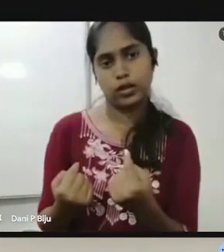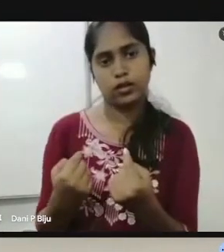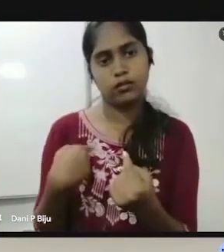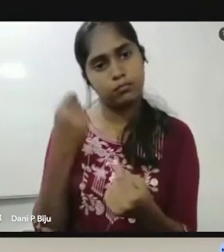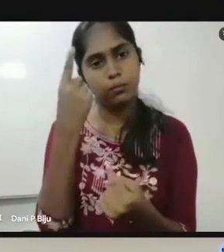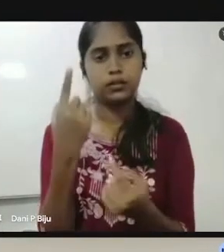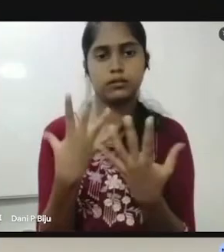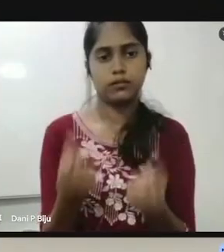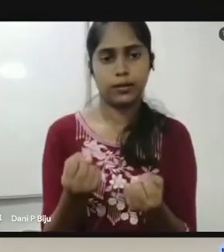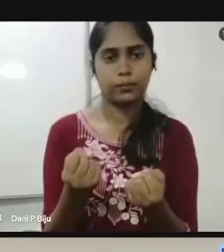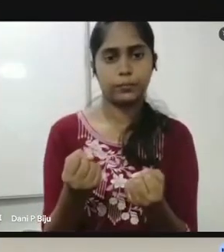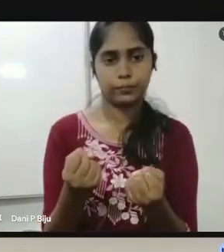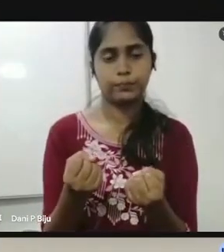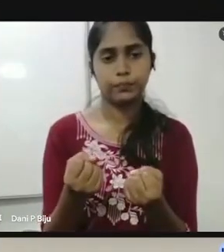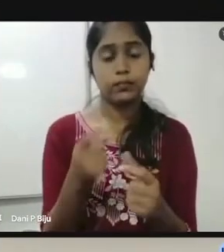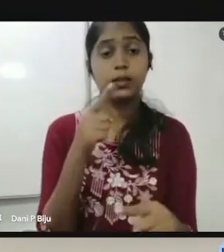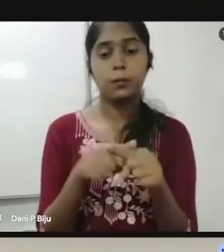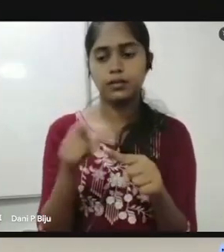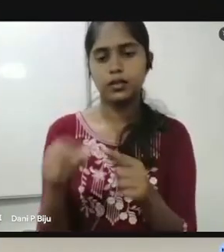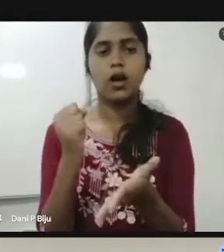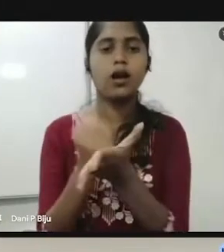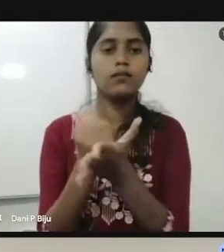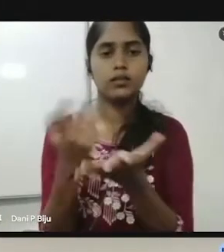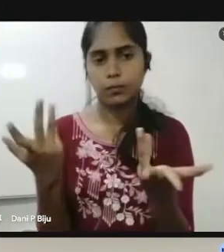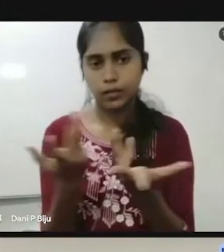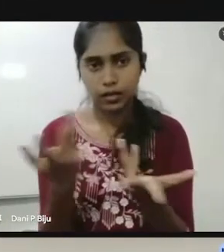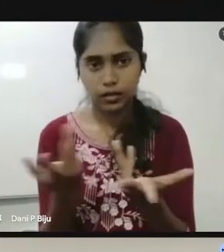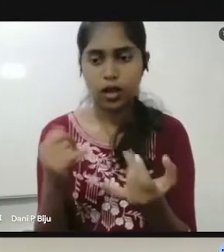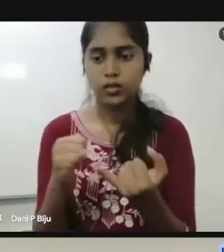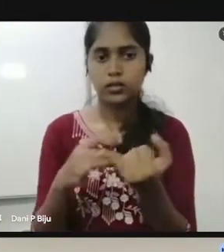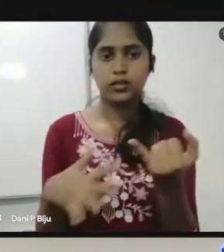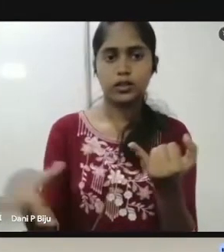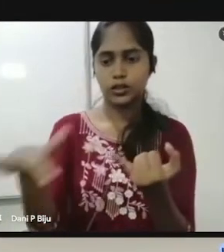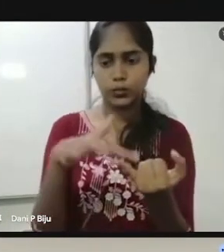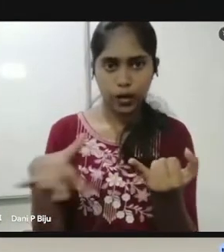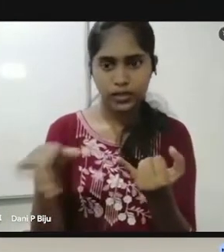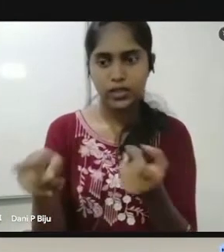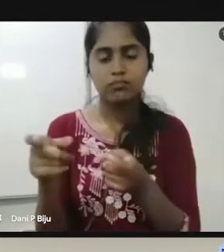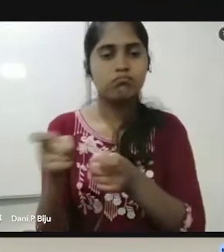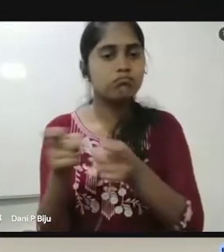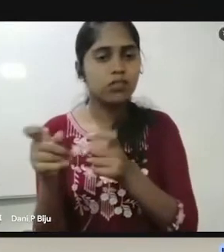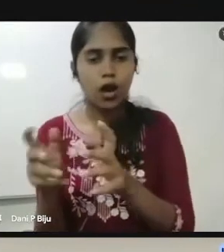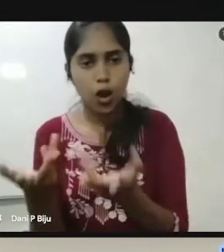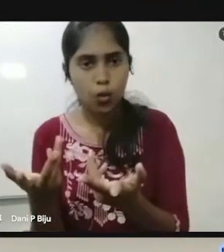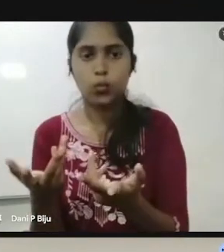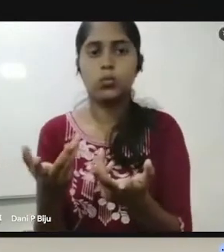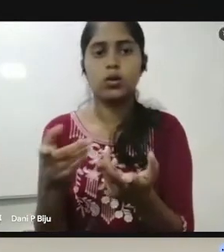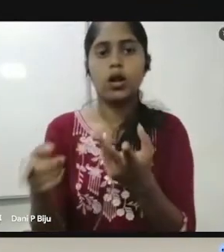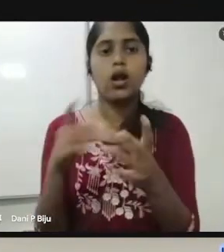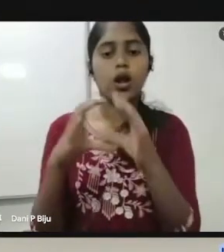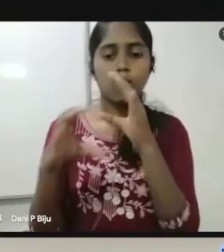മാത്രമല്ല അവർക്ക് എന്തൊക്കെ നീഡ്സ് ആണുള്ളത്, അവർ ഏതൊക്കെ സാഹചര്യങ്ങളിൽ പോകുന്നു, ഏതൊക്കെ സിറ്റുവേഷൻസിൽ അവർക്ക് കമ്മ്യൂണിക്കേറ്റ് ചെയ്യേണ്ടതായിട്ട്